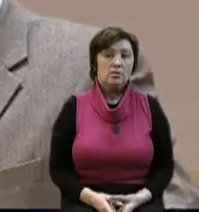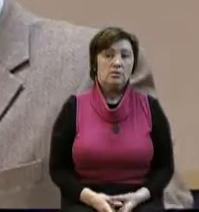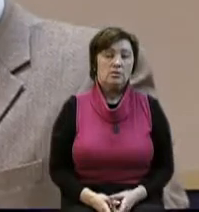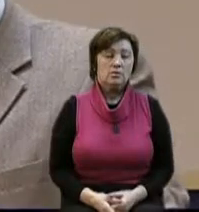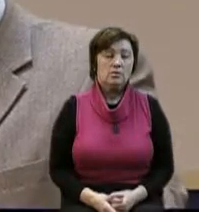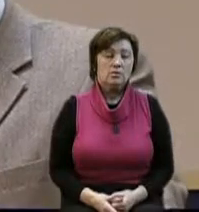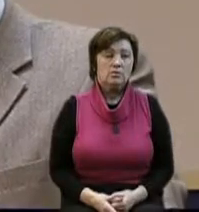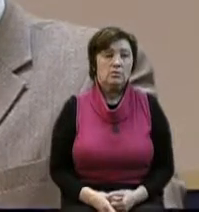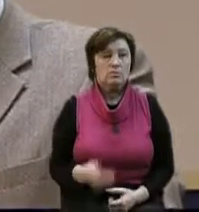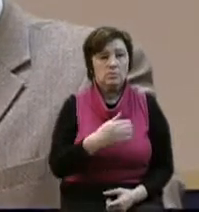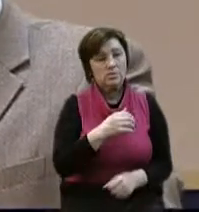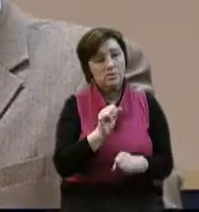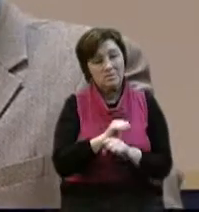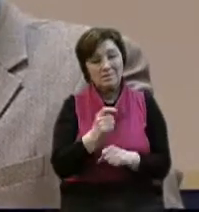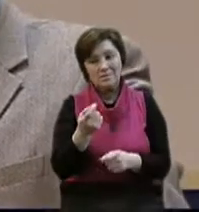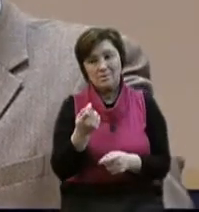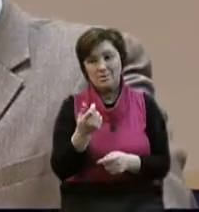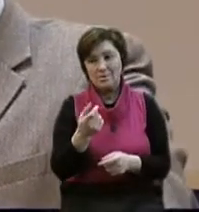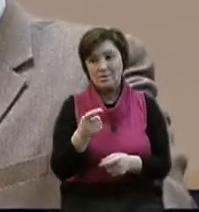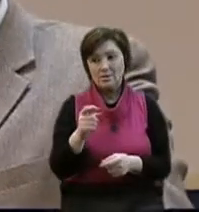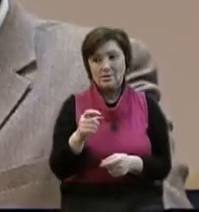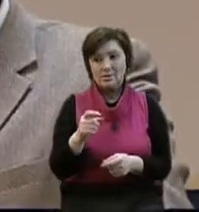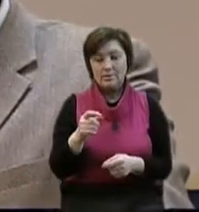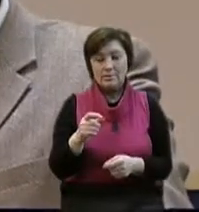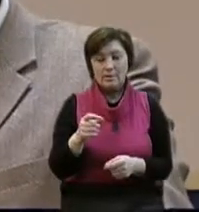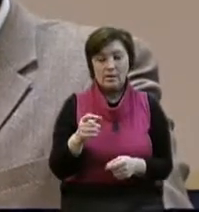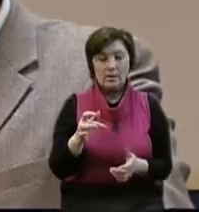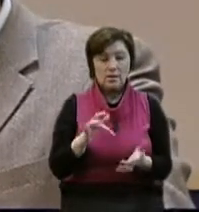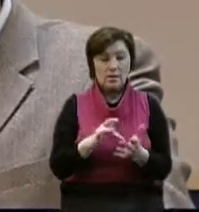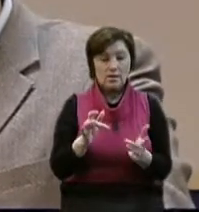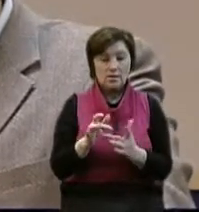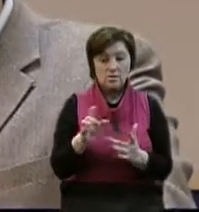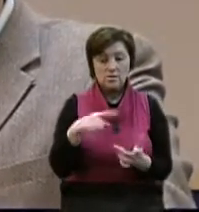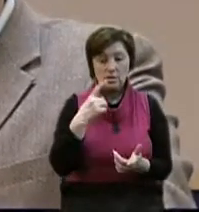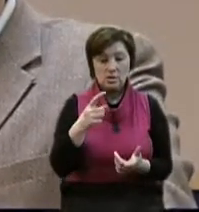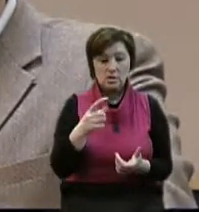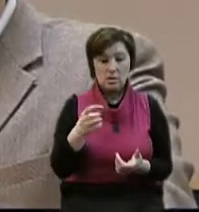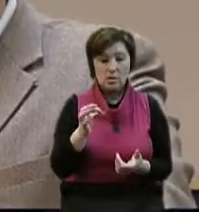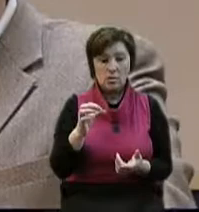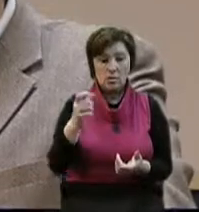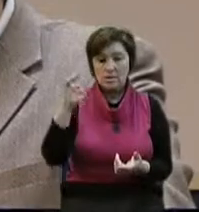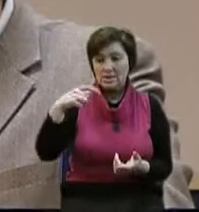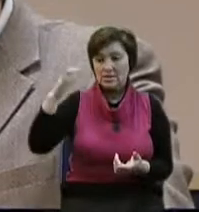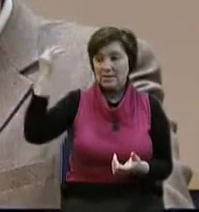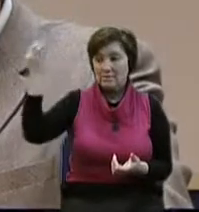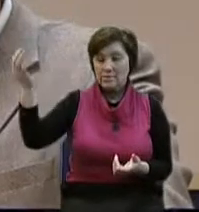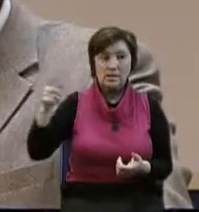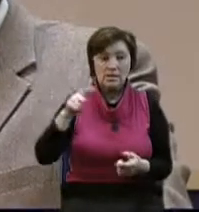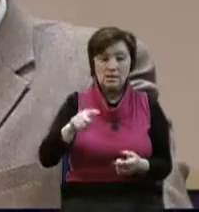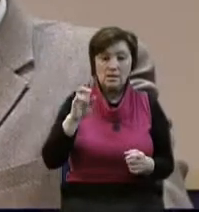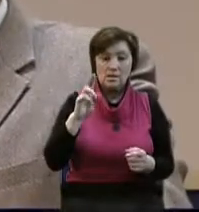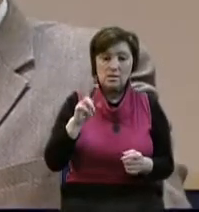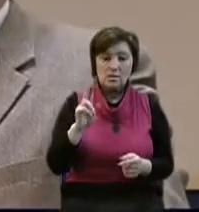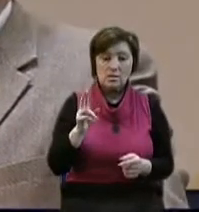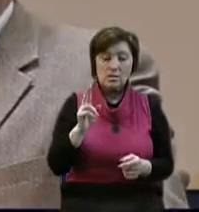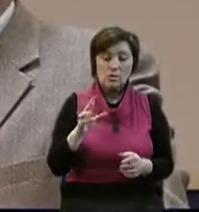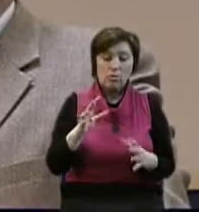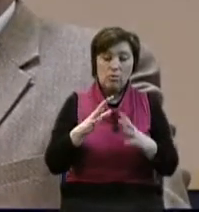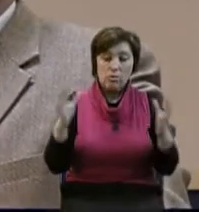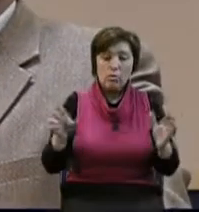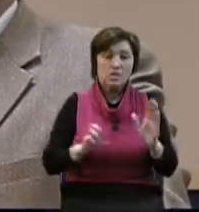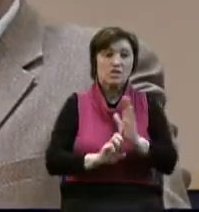Хочу остановиться. Здесь Иисус также сказал о себе, но говорю вам, что здесь тот, кто больше